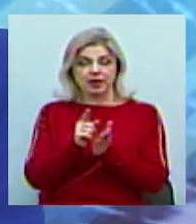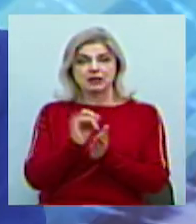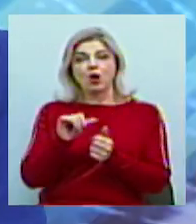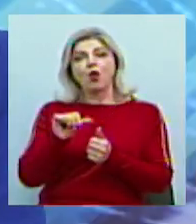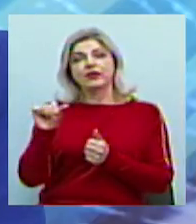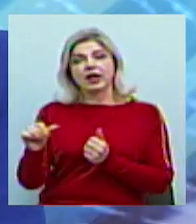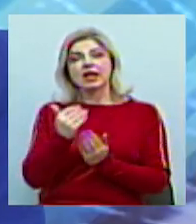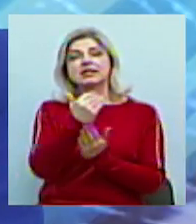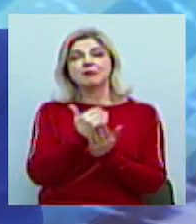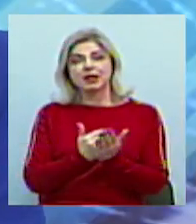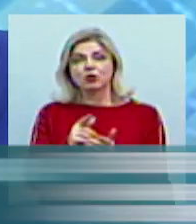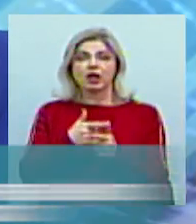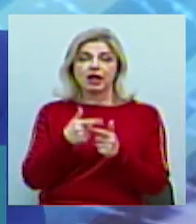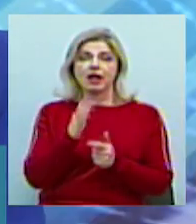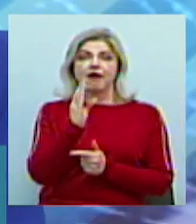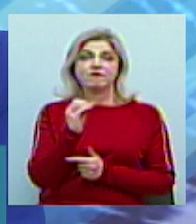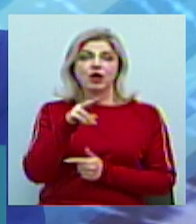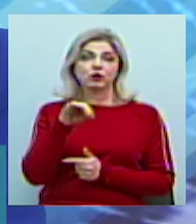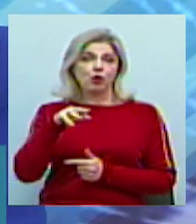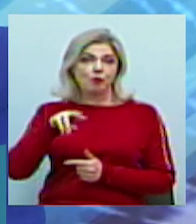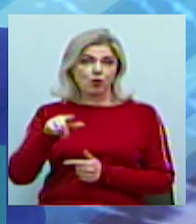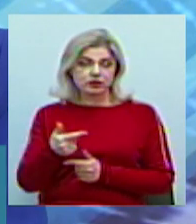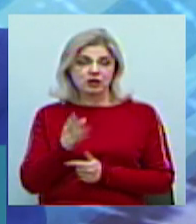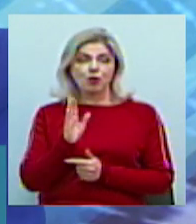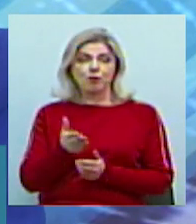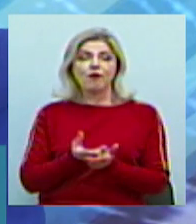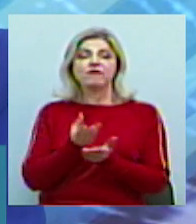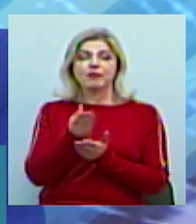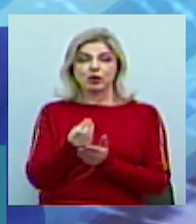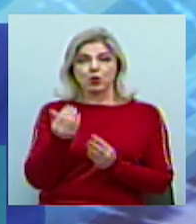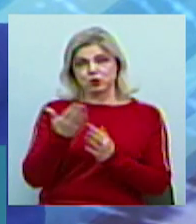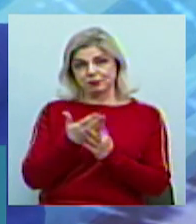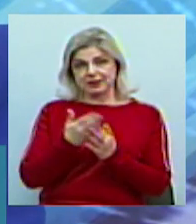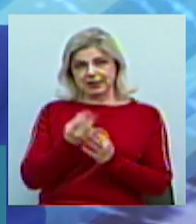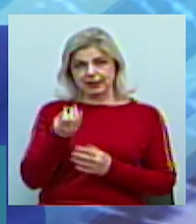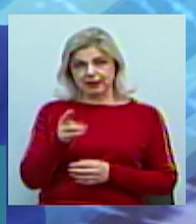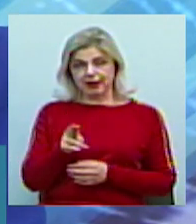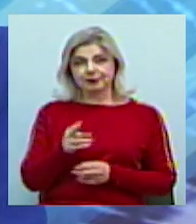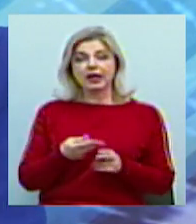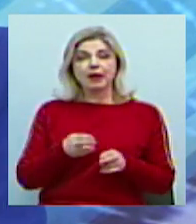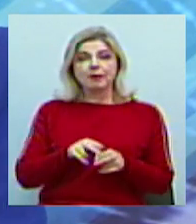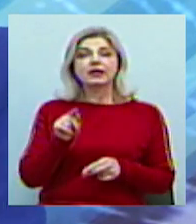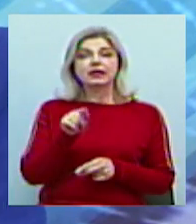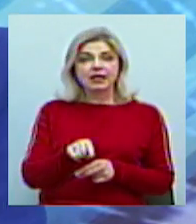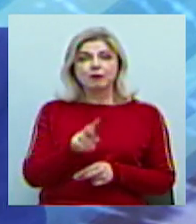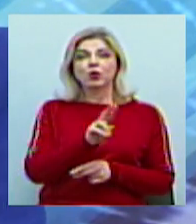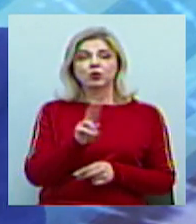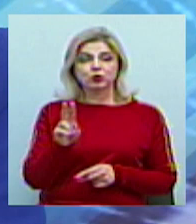або списком, якщо це через банк здійснюється виплата, буде виплачена субсидія. Саме тим, хто